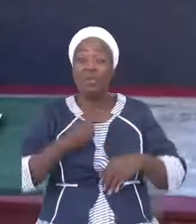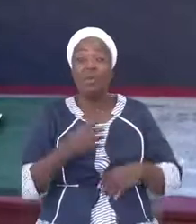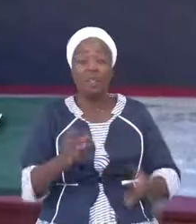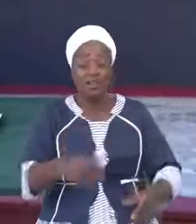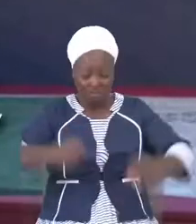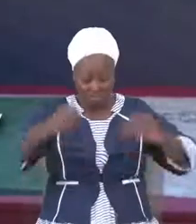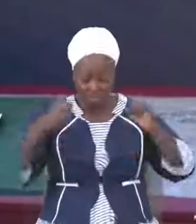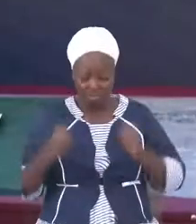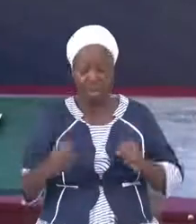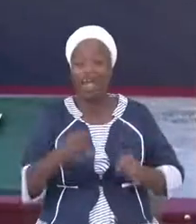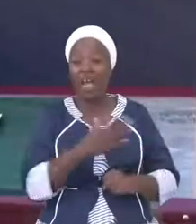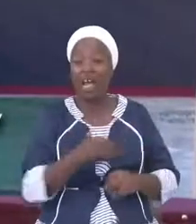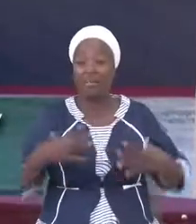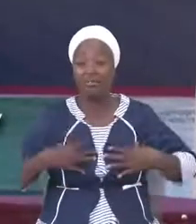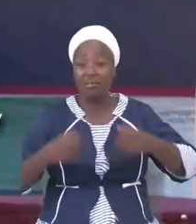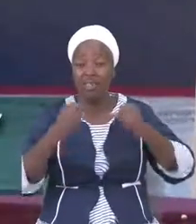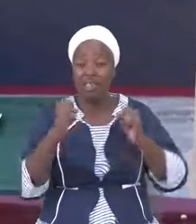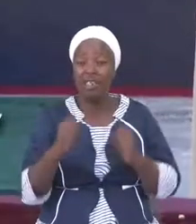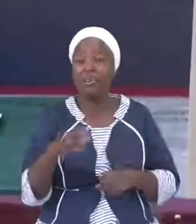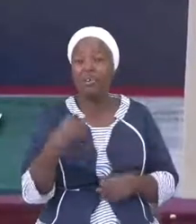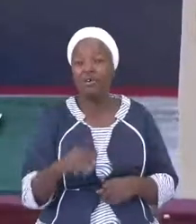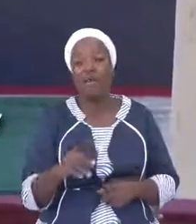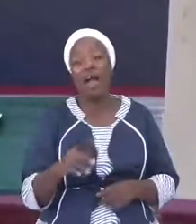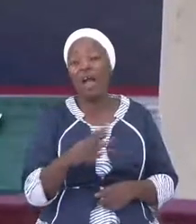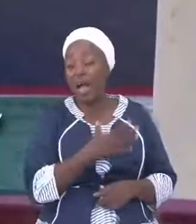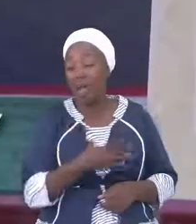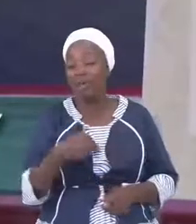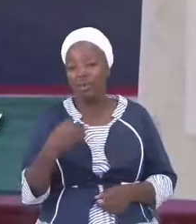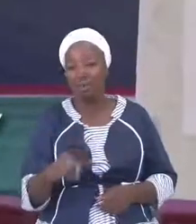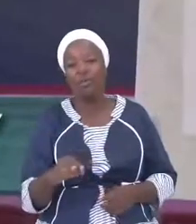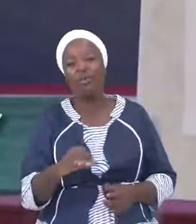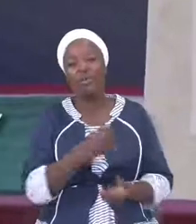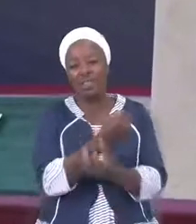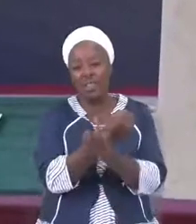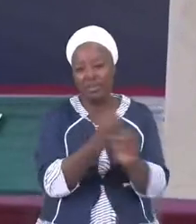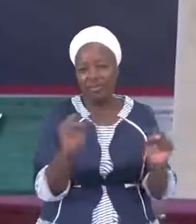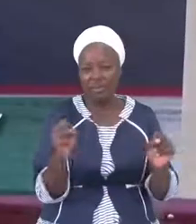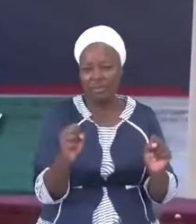suffisance et il nous donne l'aptitude et la rédemption.